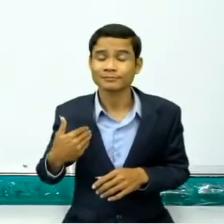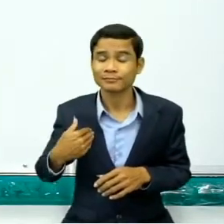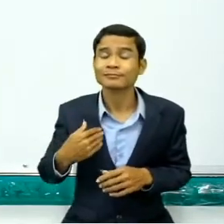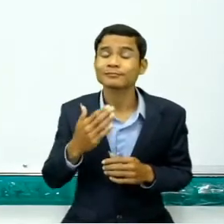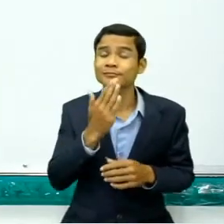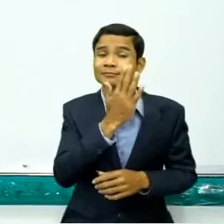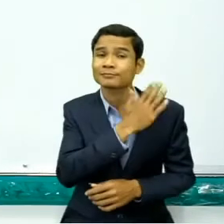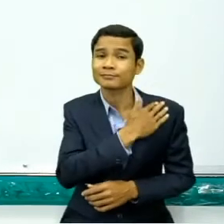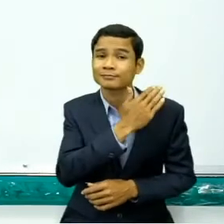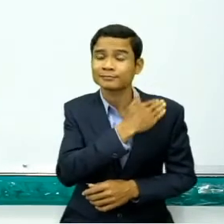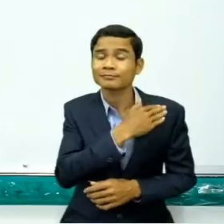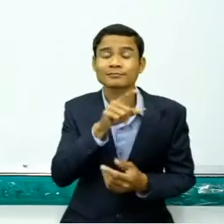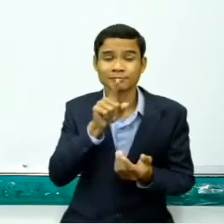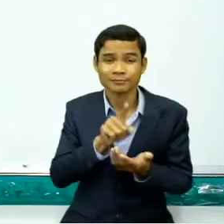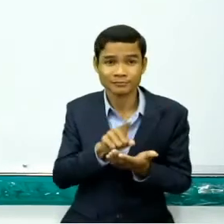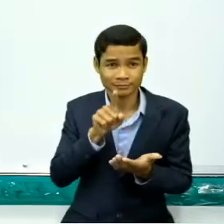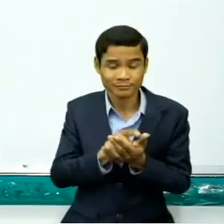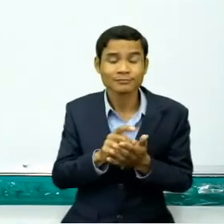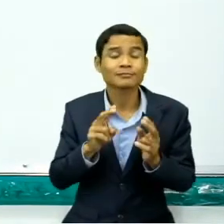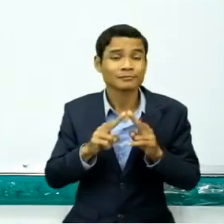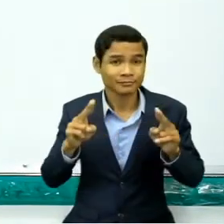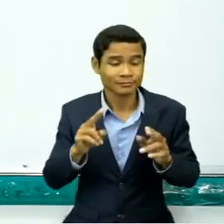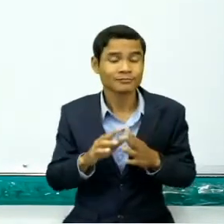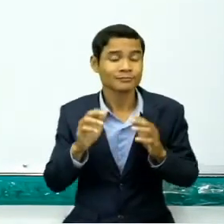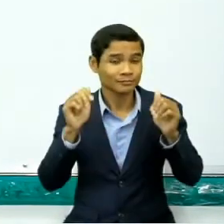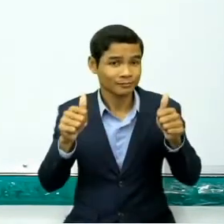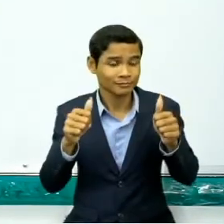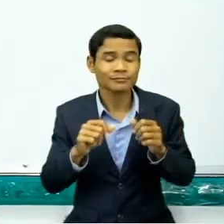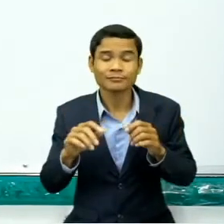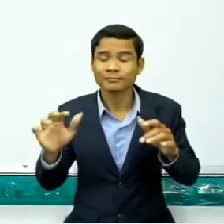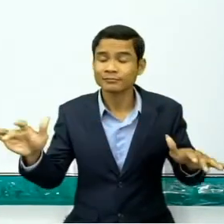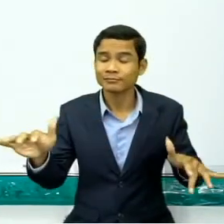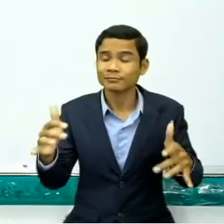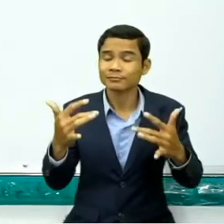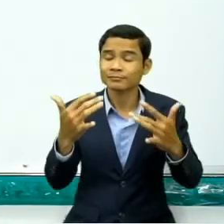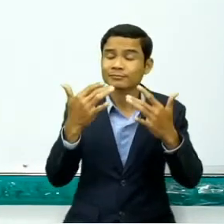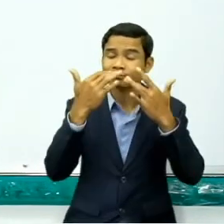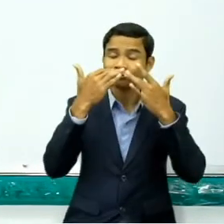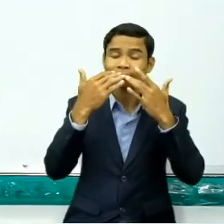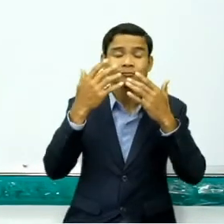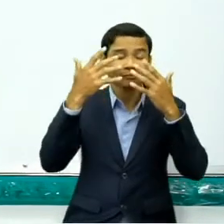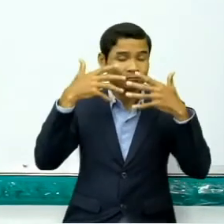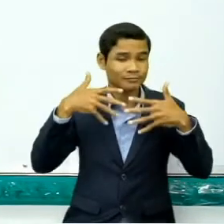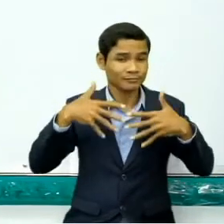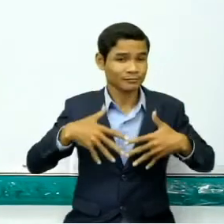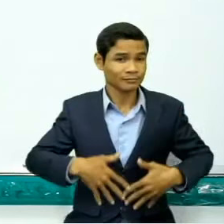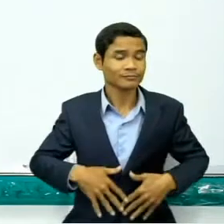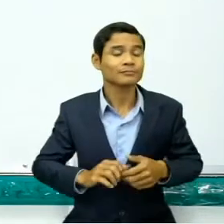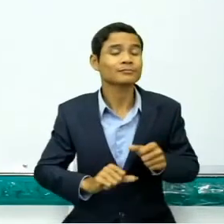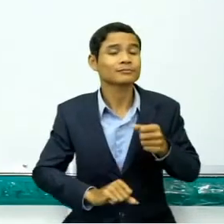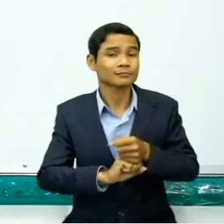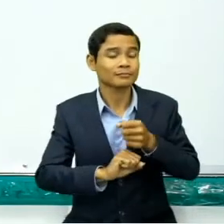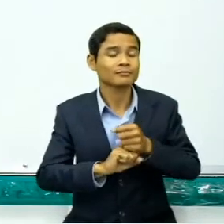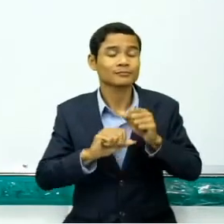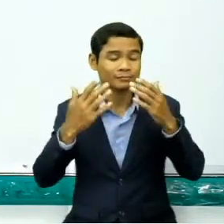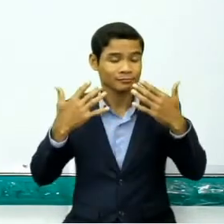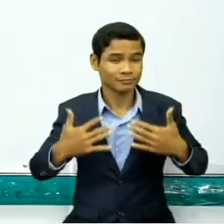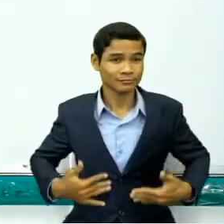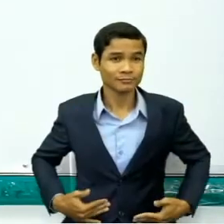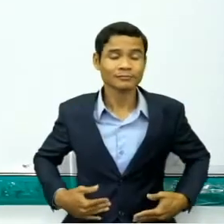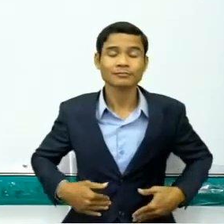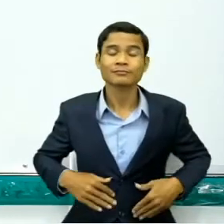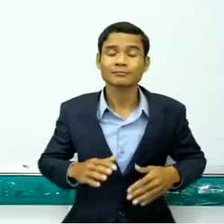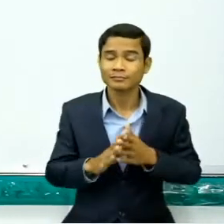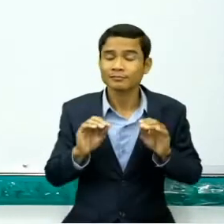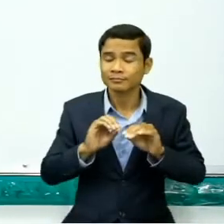mok ngia sam khan oh cha srob yok cha chou knong ara tra trong kaya oi